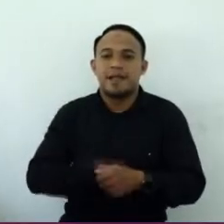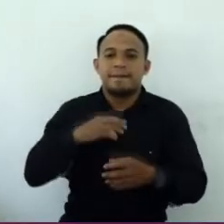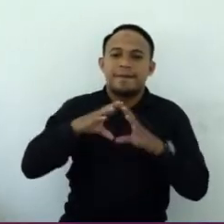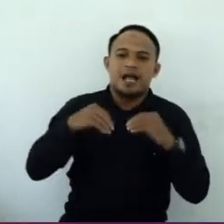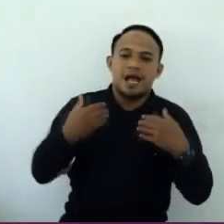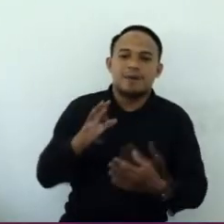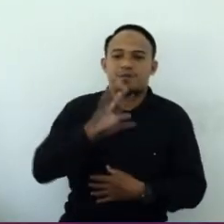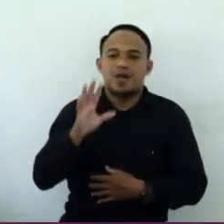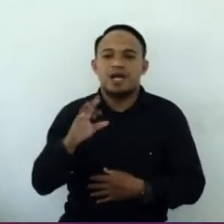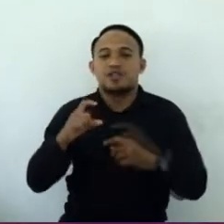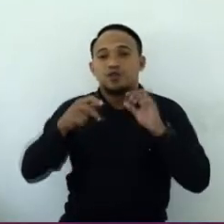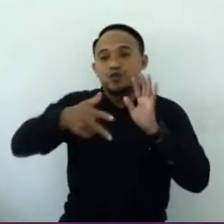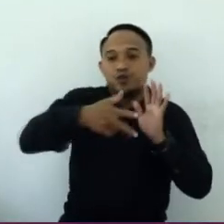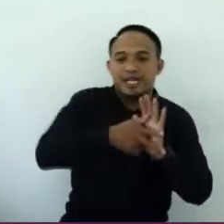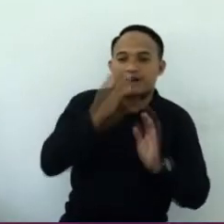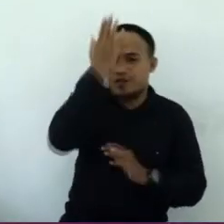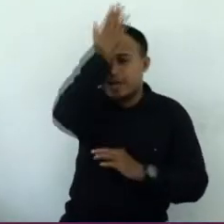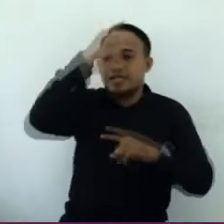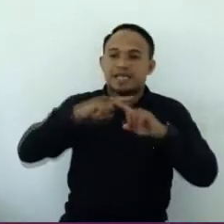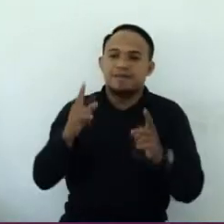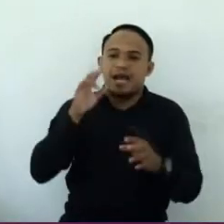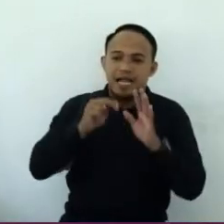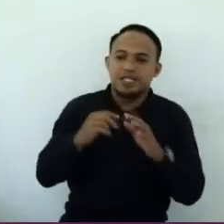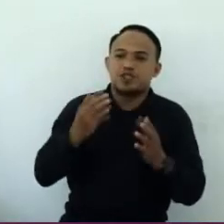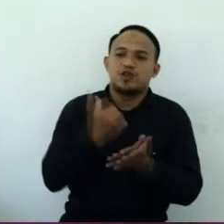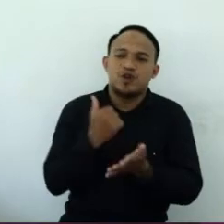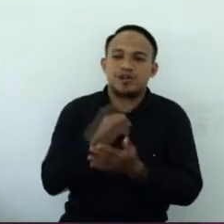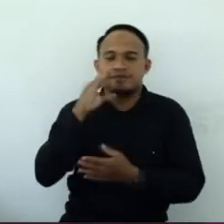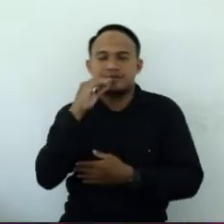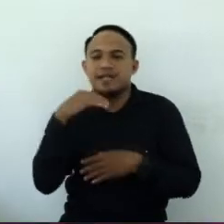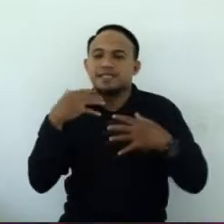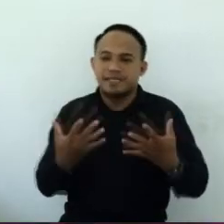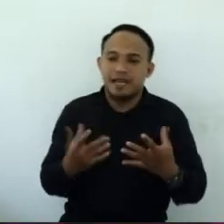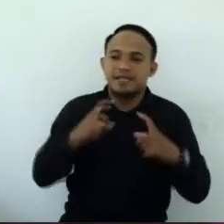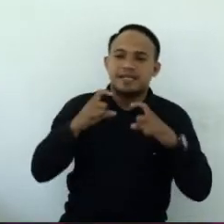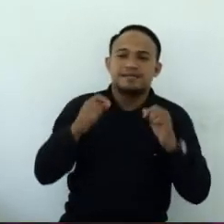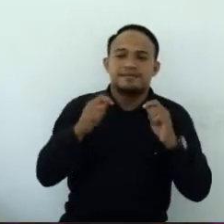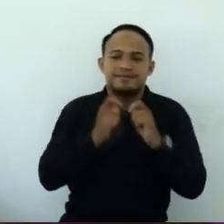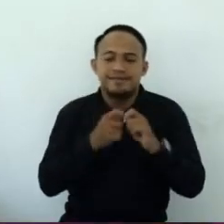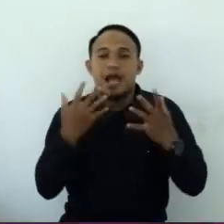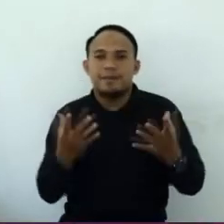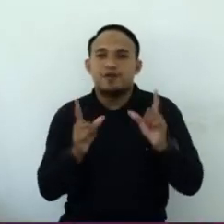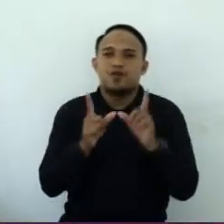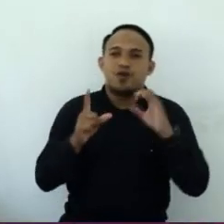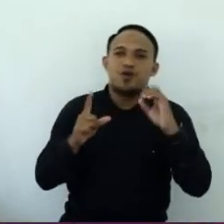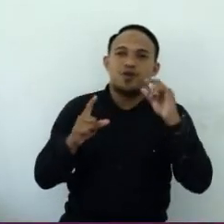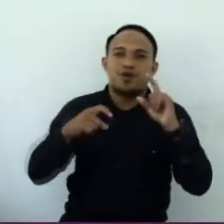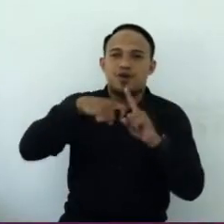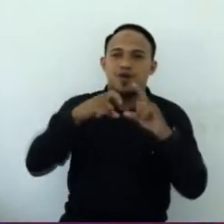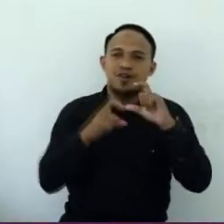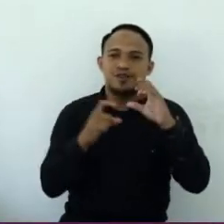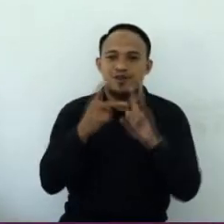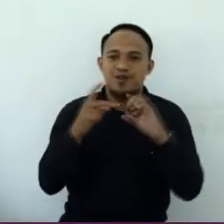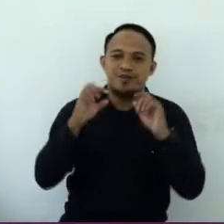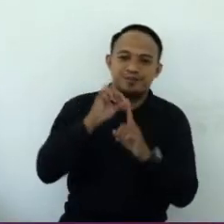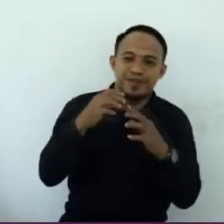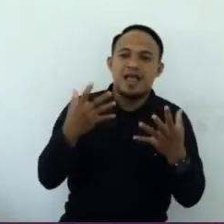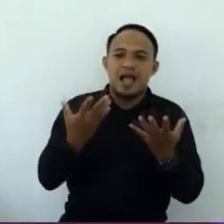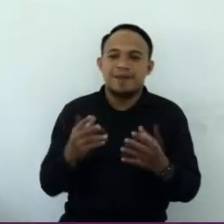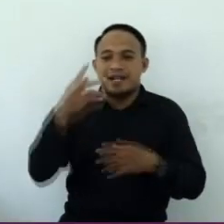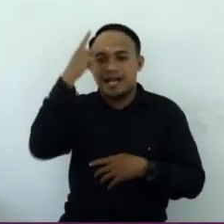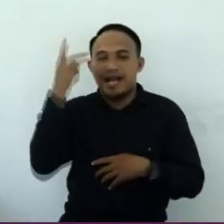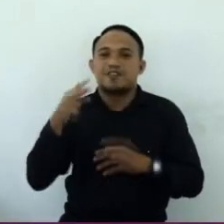terus opini Apakah dikeroyok karena sosok syuting